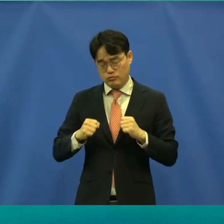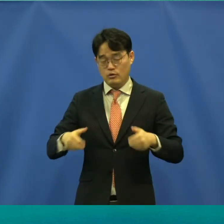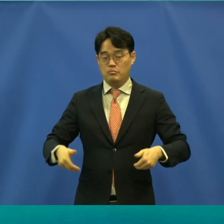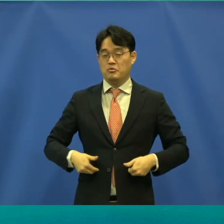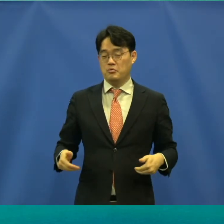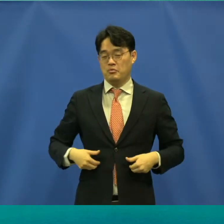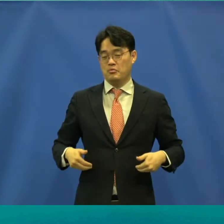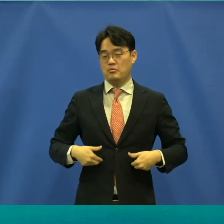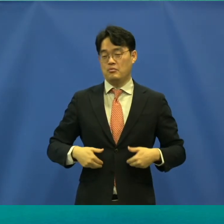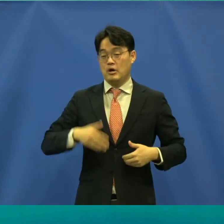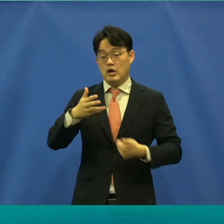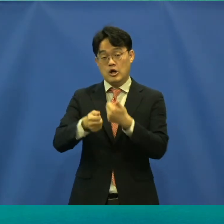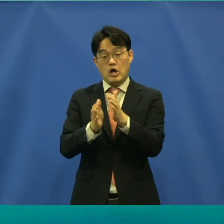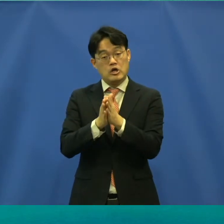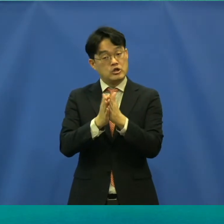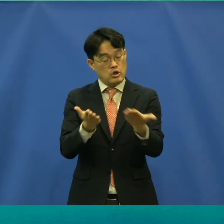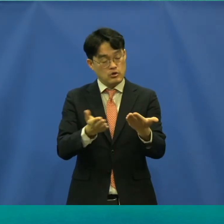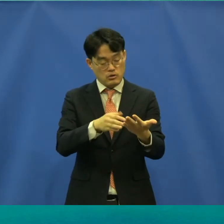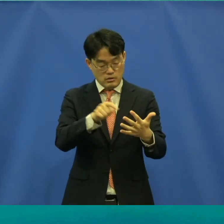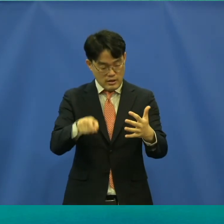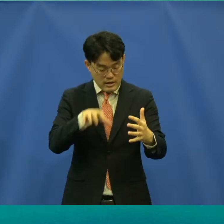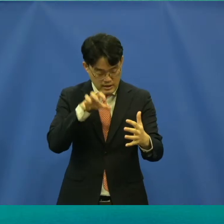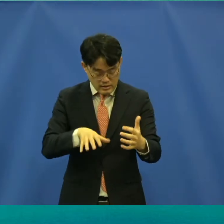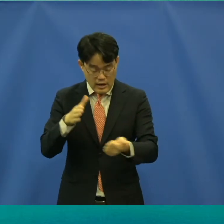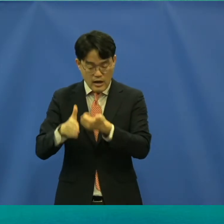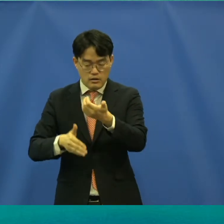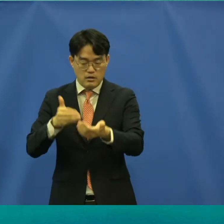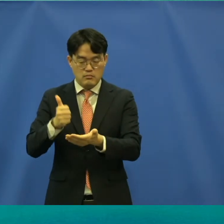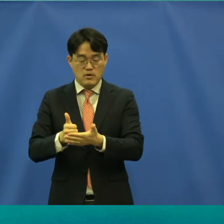하나님의 주권적 의지가 강력하게 드러납니다.